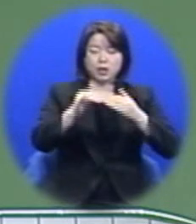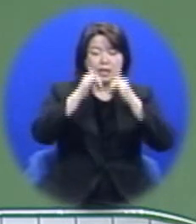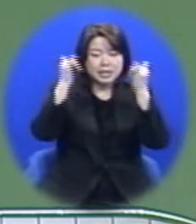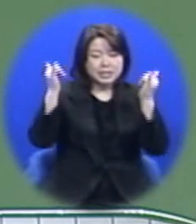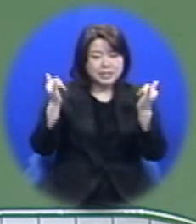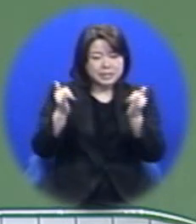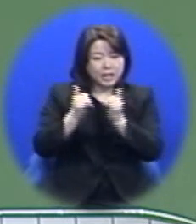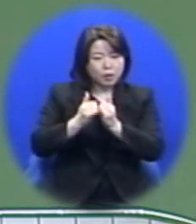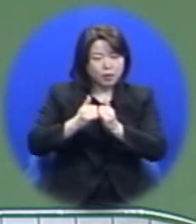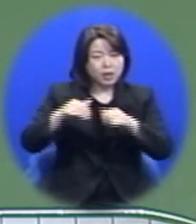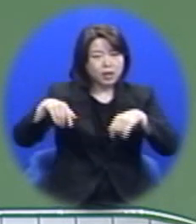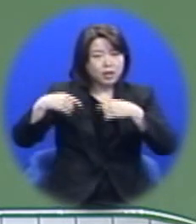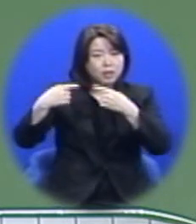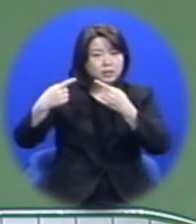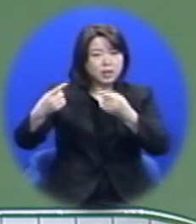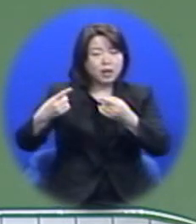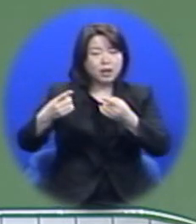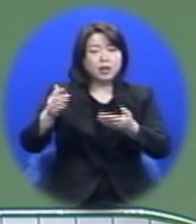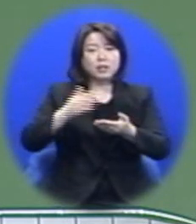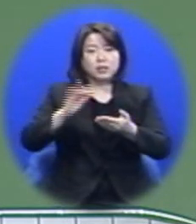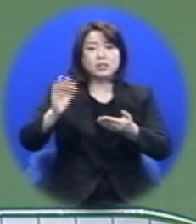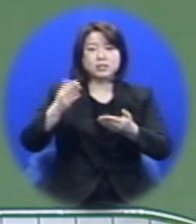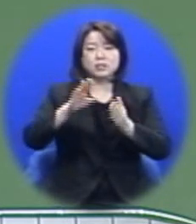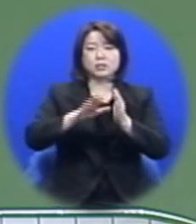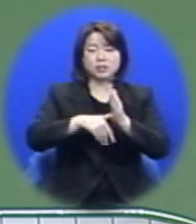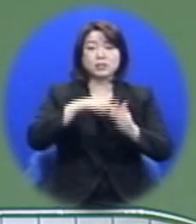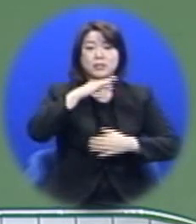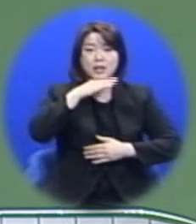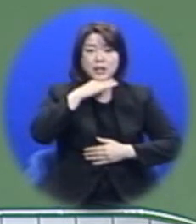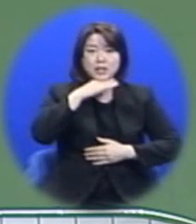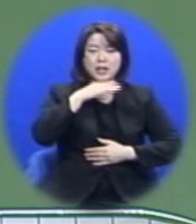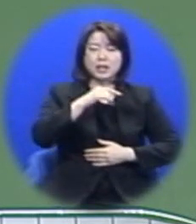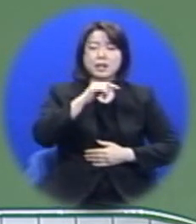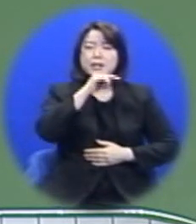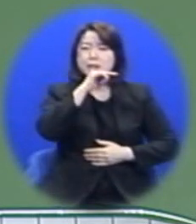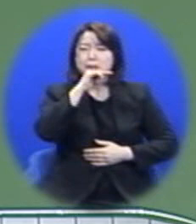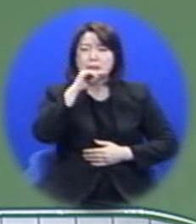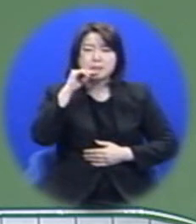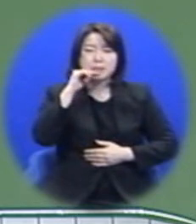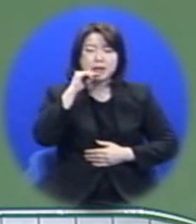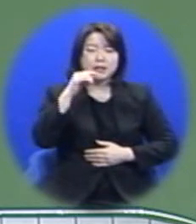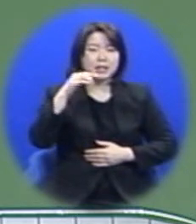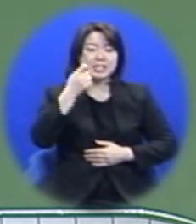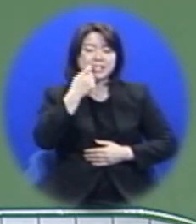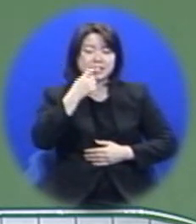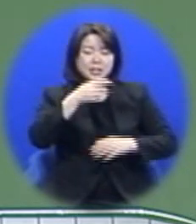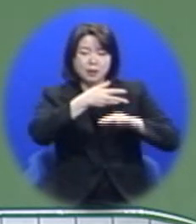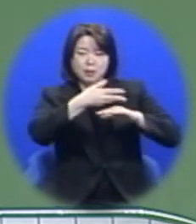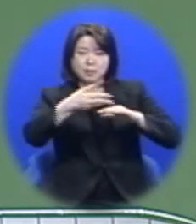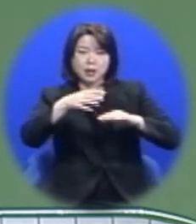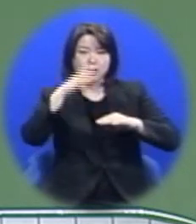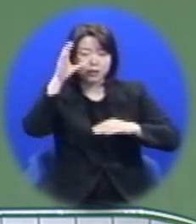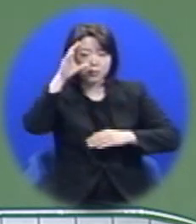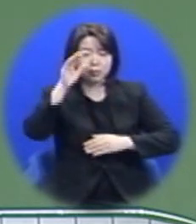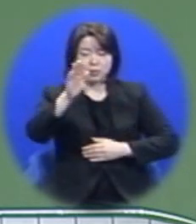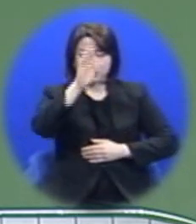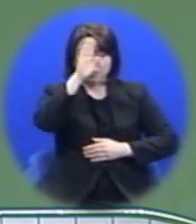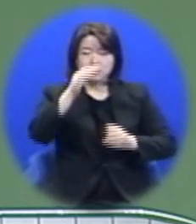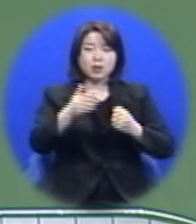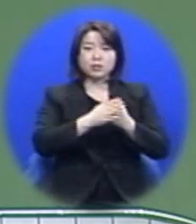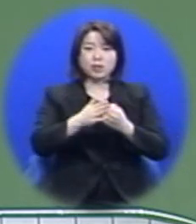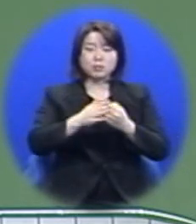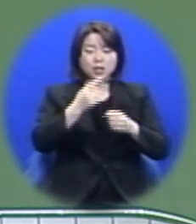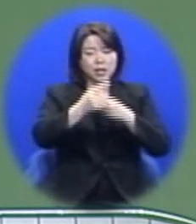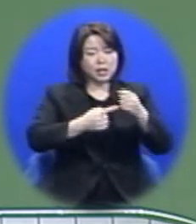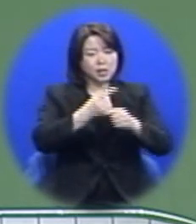됐는데 급성 백혈병에 걸렸습니다. 그리고 1년 동안 투병하다가 세상을 떠났습니다. 그